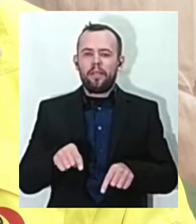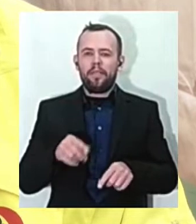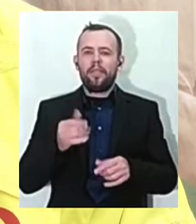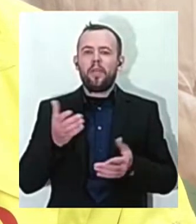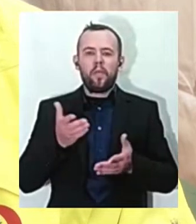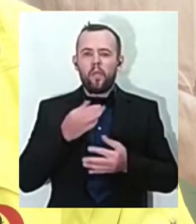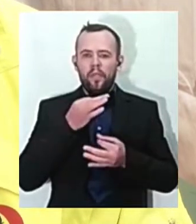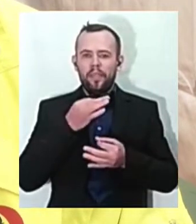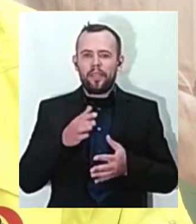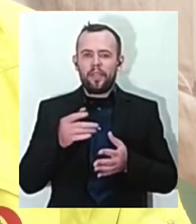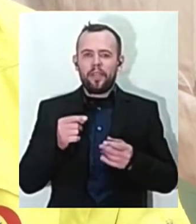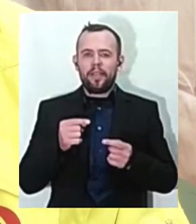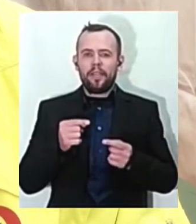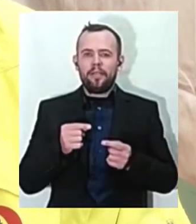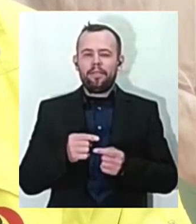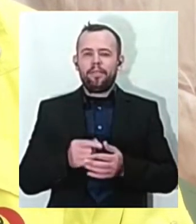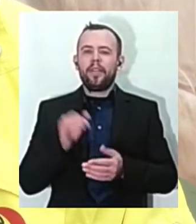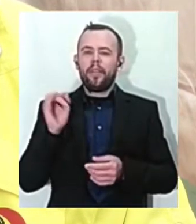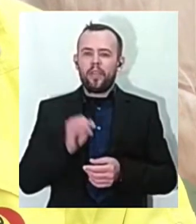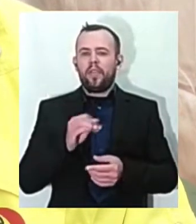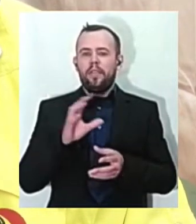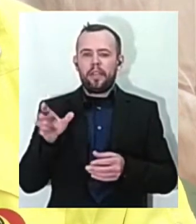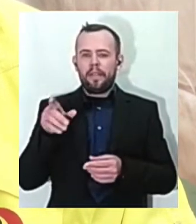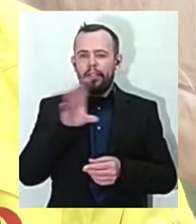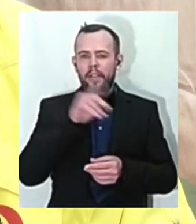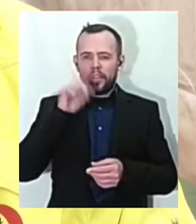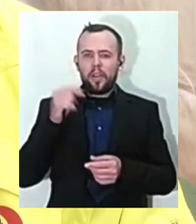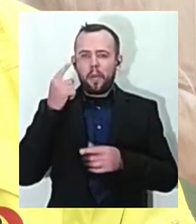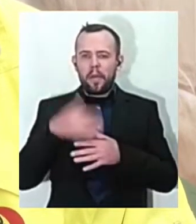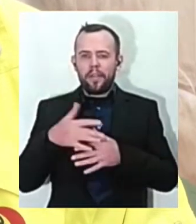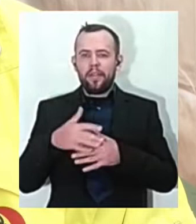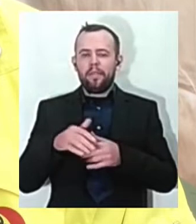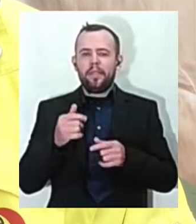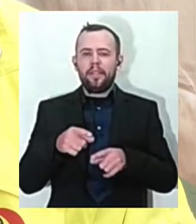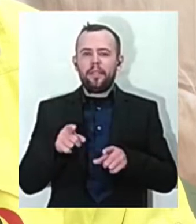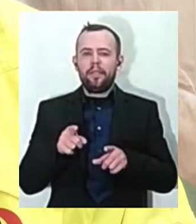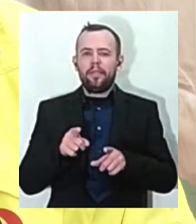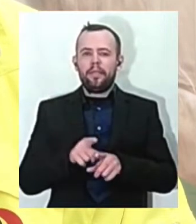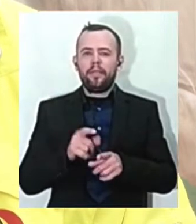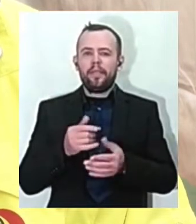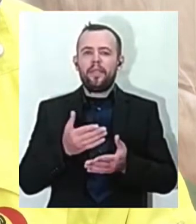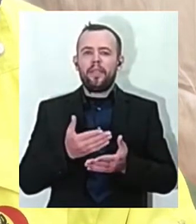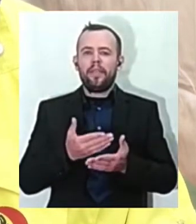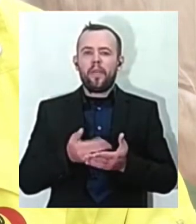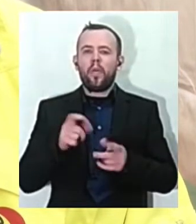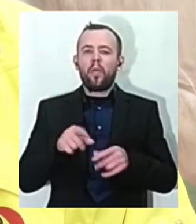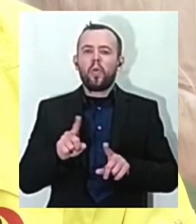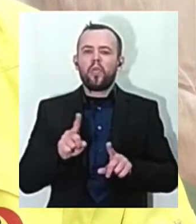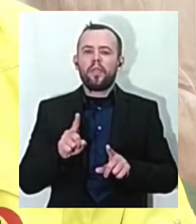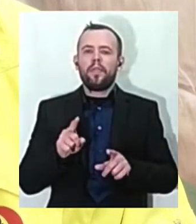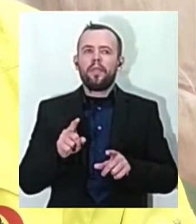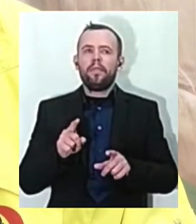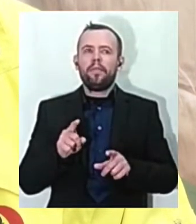бувші бездомні. Вони це все знають, вони розуміють, вони здалека все можуть зрозуміти, хто, що, як, чим він. І тоді